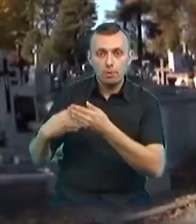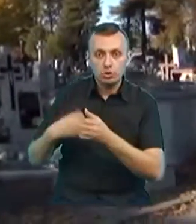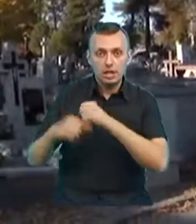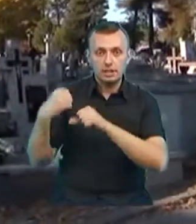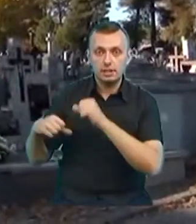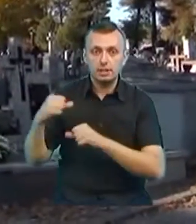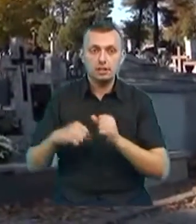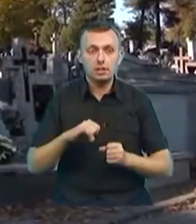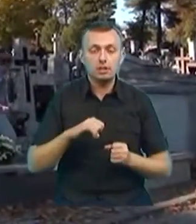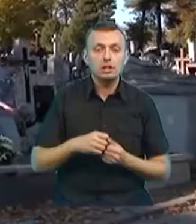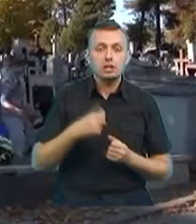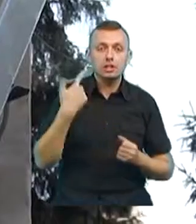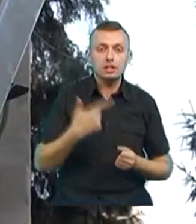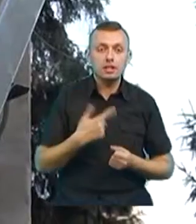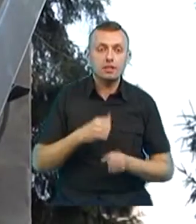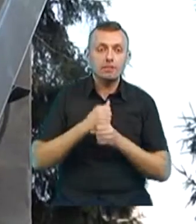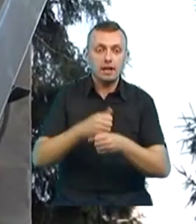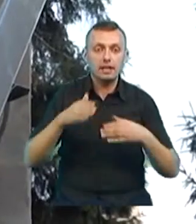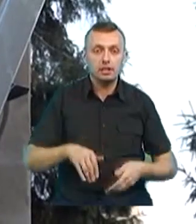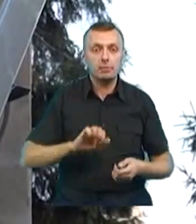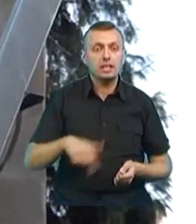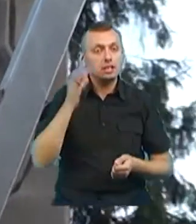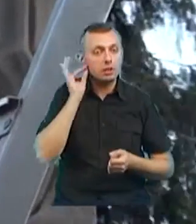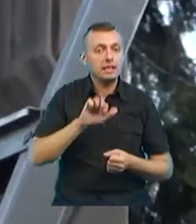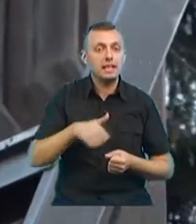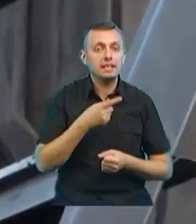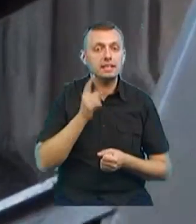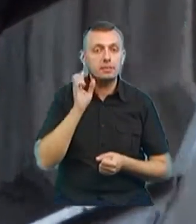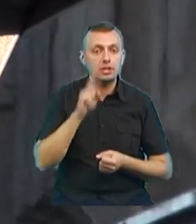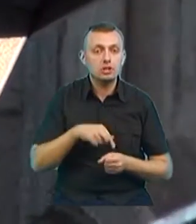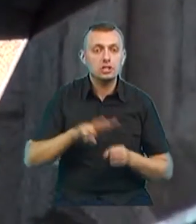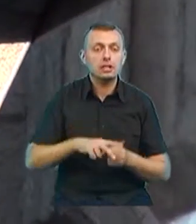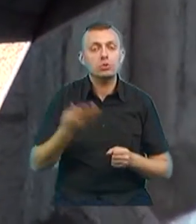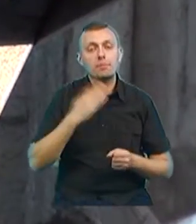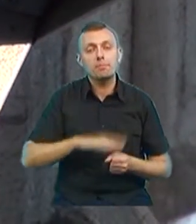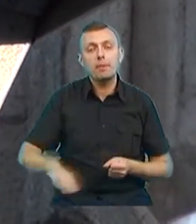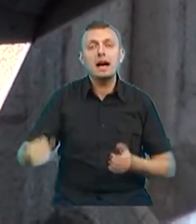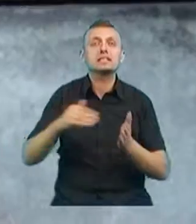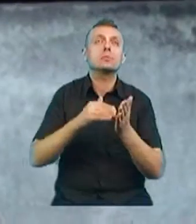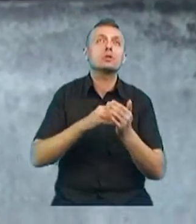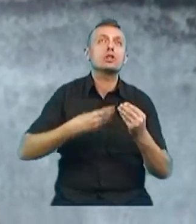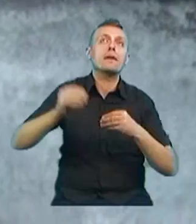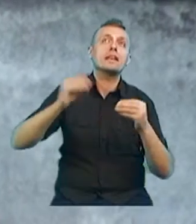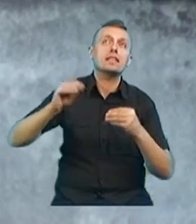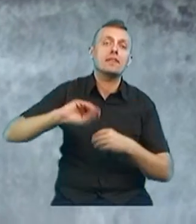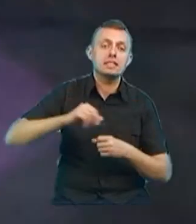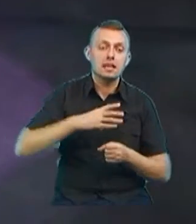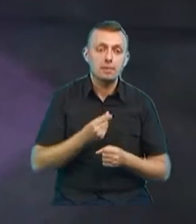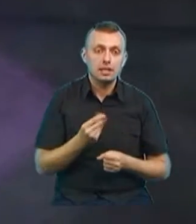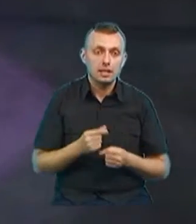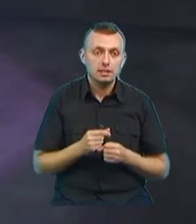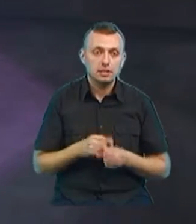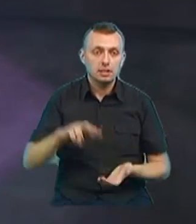datków udało się odrestaurować grób Józefy Żuchowskiej. Resztę środków z ubiegłorocznej kwesty przeznaczono na grób Marcelego Nowaka, który wymaga